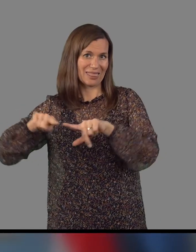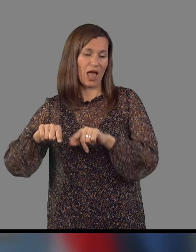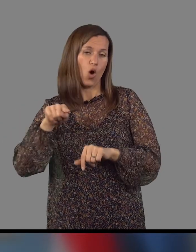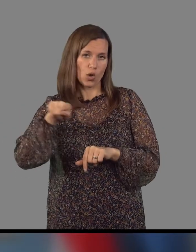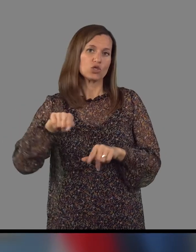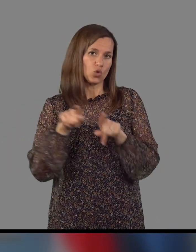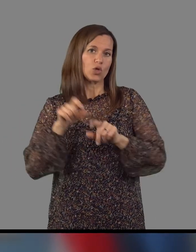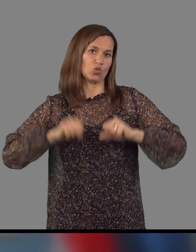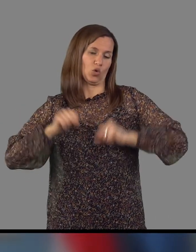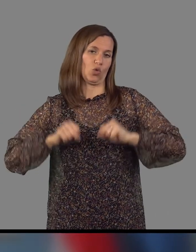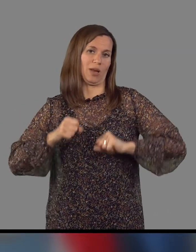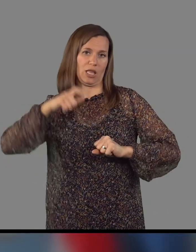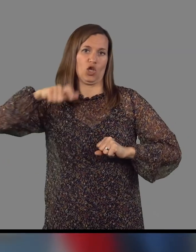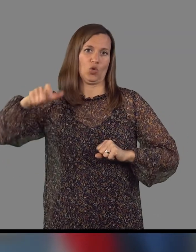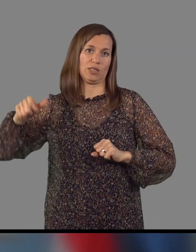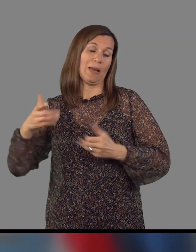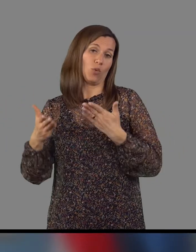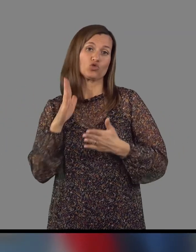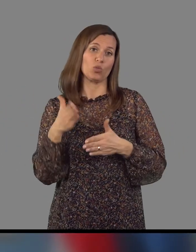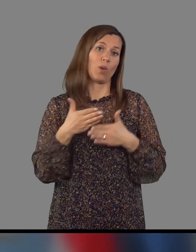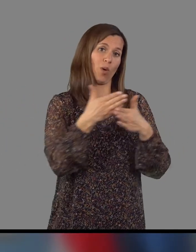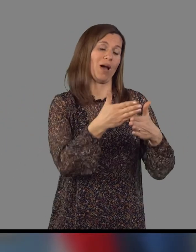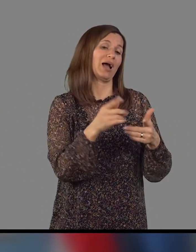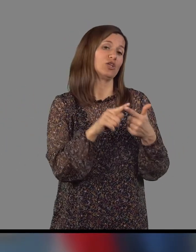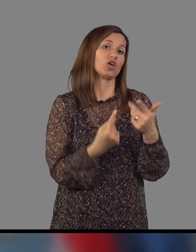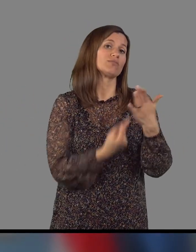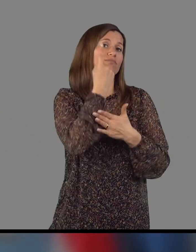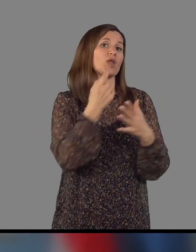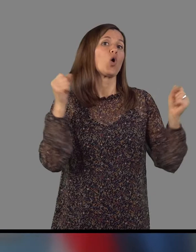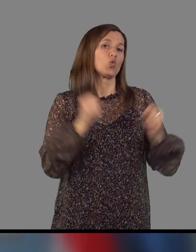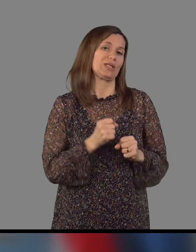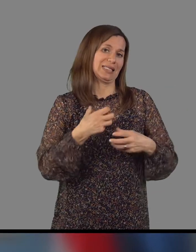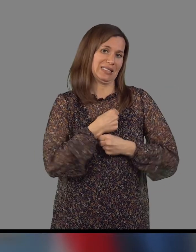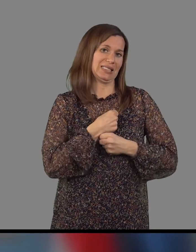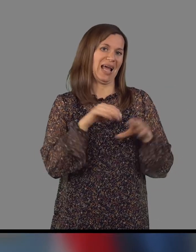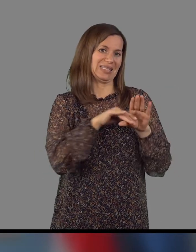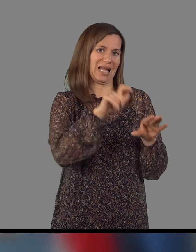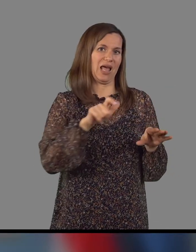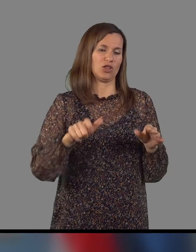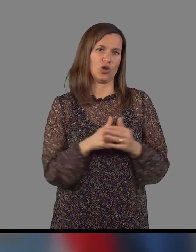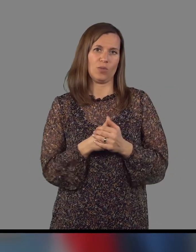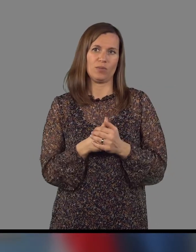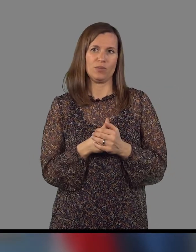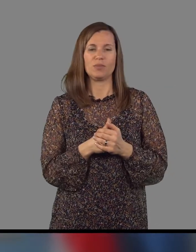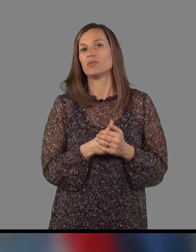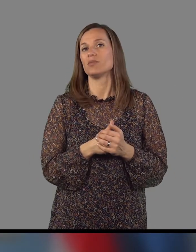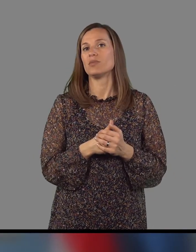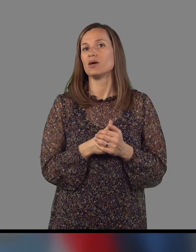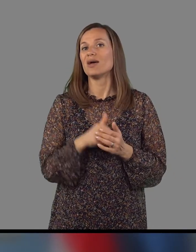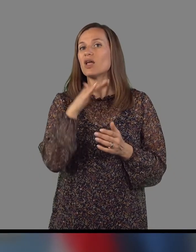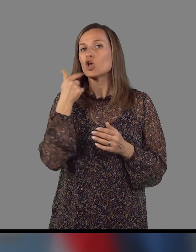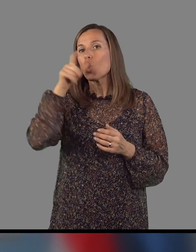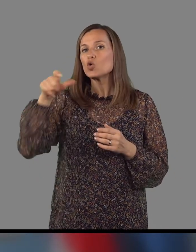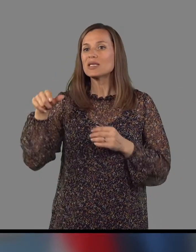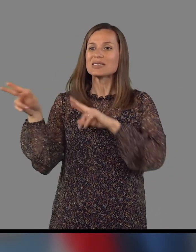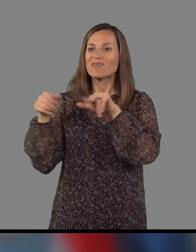tudi usposobljeni ljudje in bodo morda nam pomagali, če bomo prišli v hudo stisko s kadrom. Zdaj se ogromno ljudi vrača s